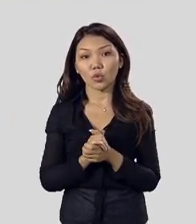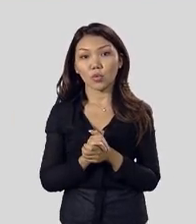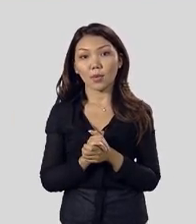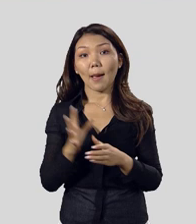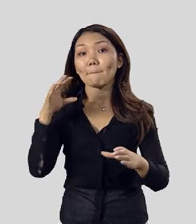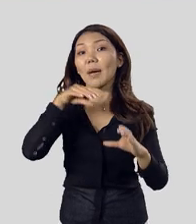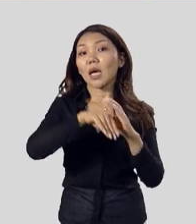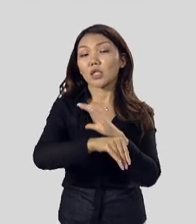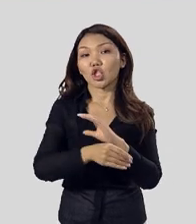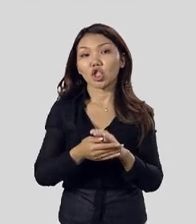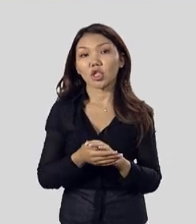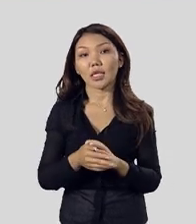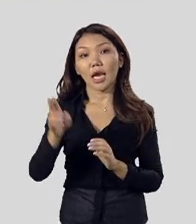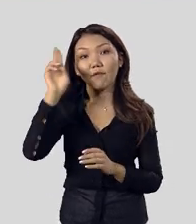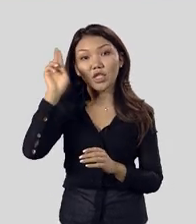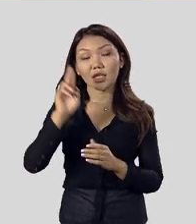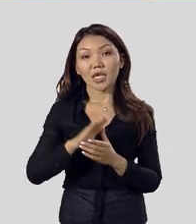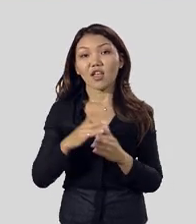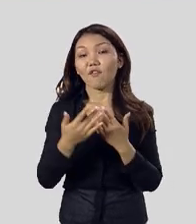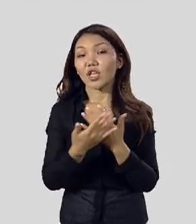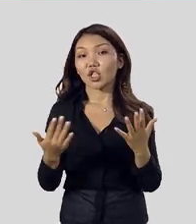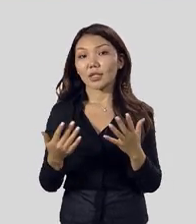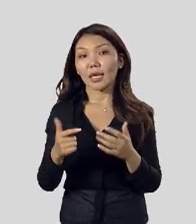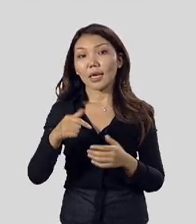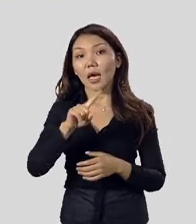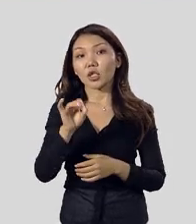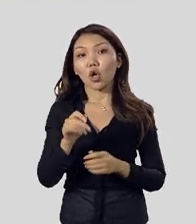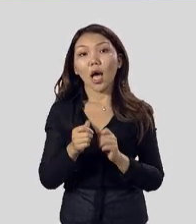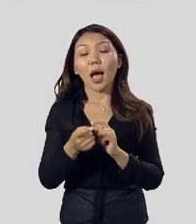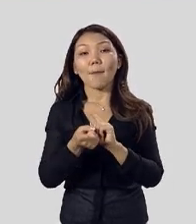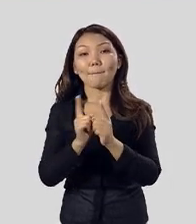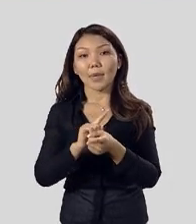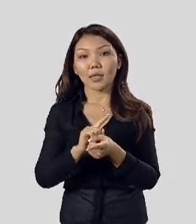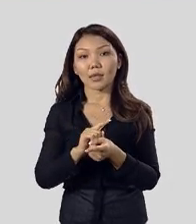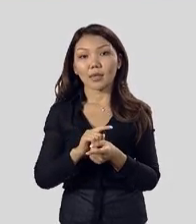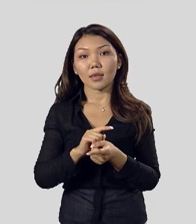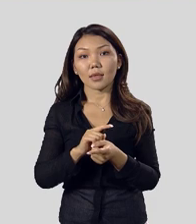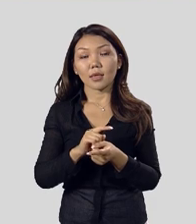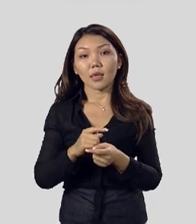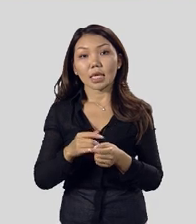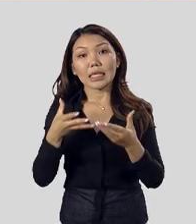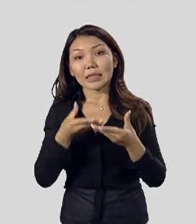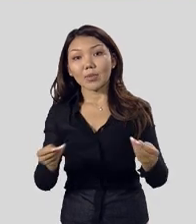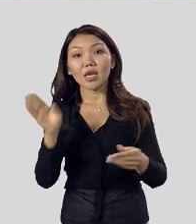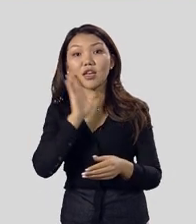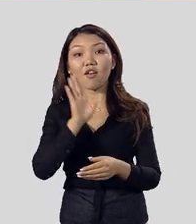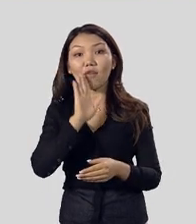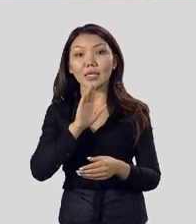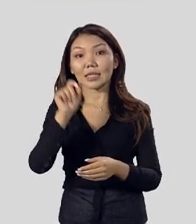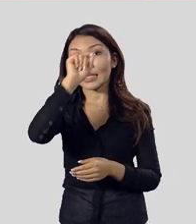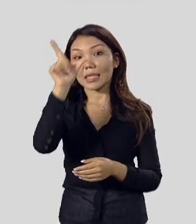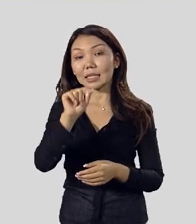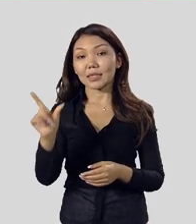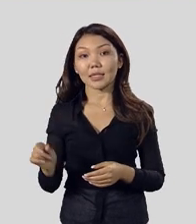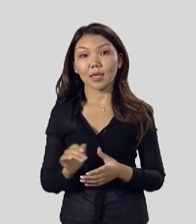выделение веществ газообмен транспирация транспирация это испарение воды листьями